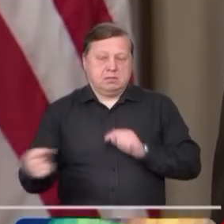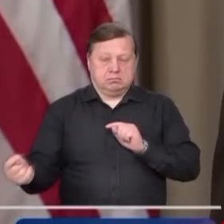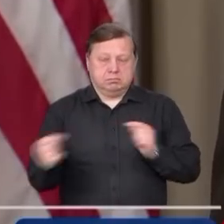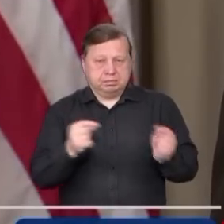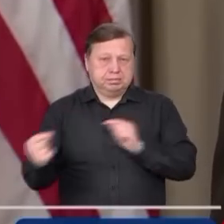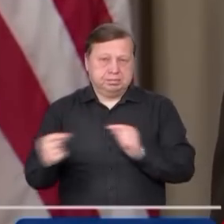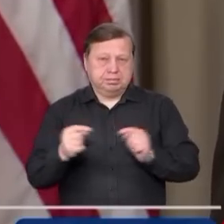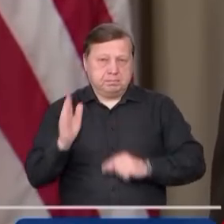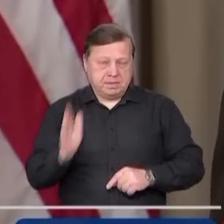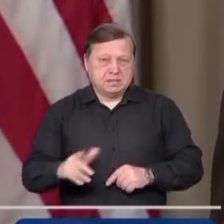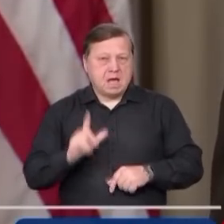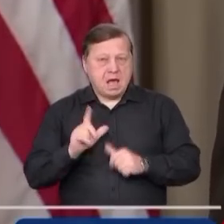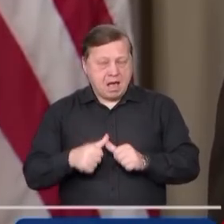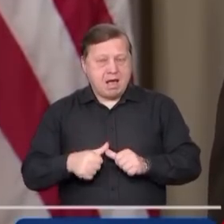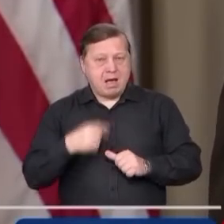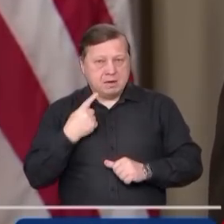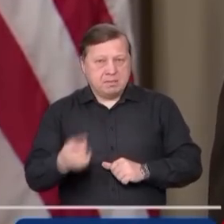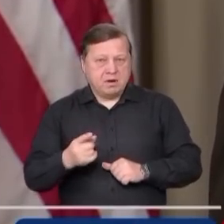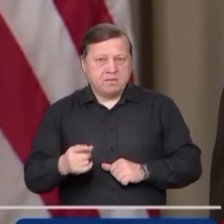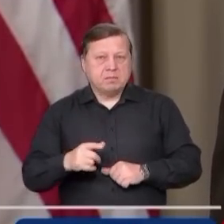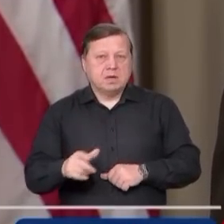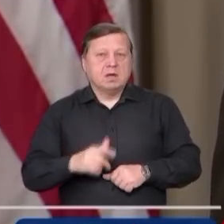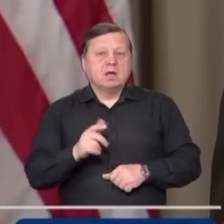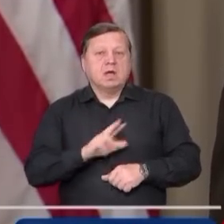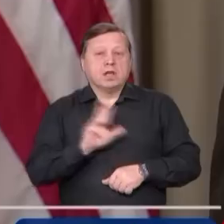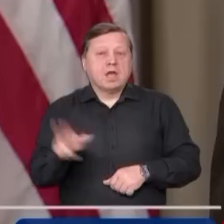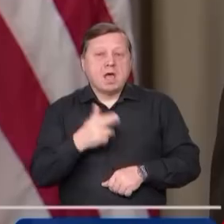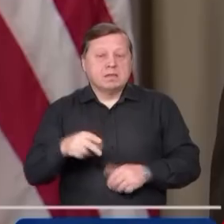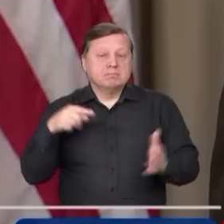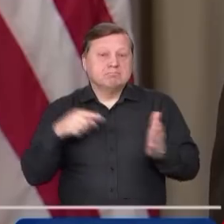ale tutaj czas tych negocjacji wyznaczą liderzy obu krajów.